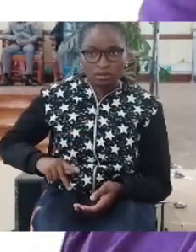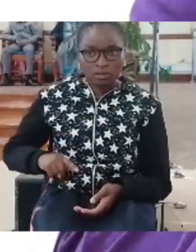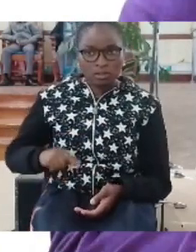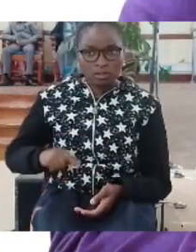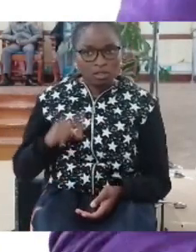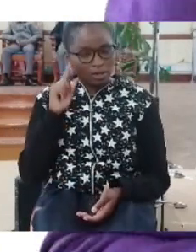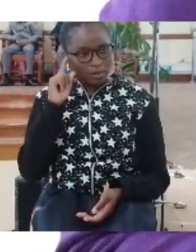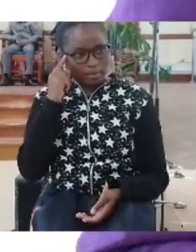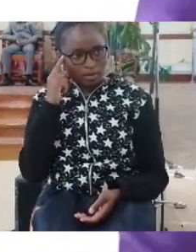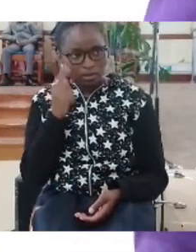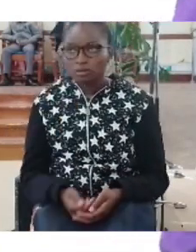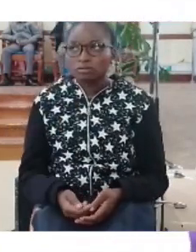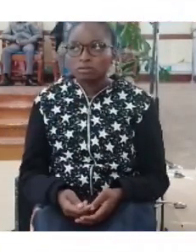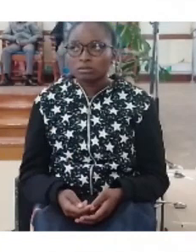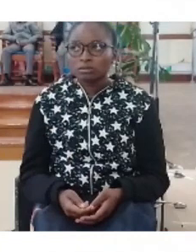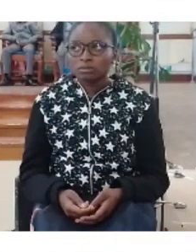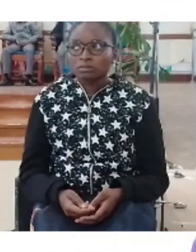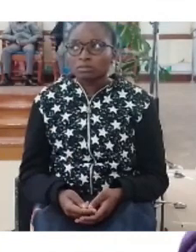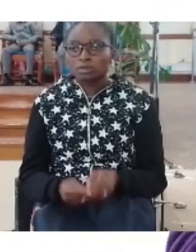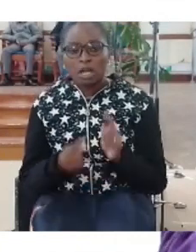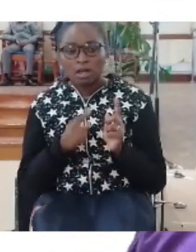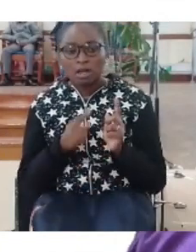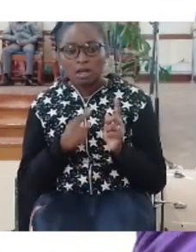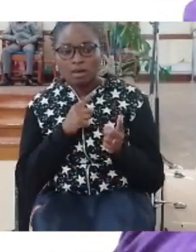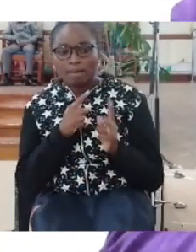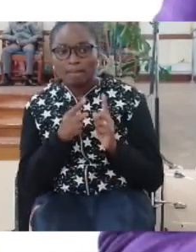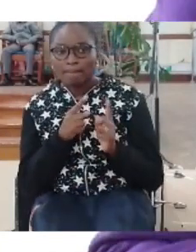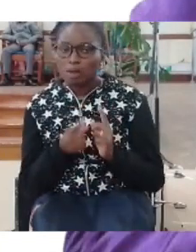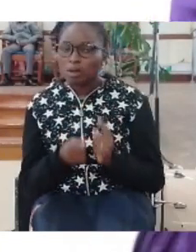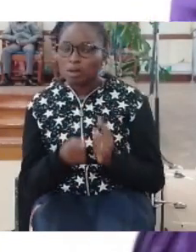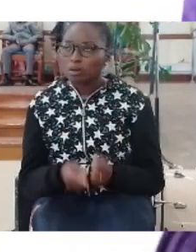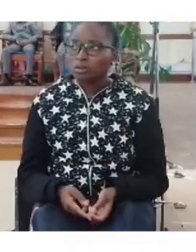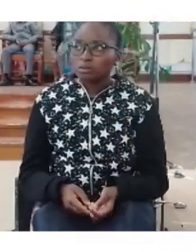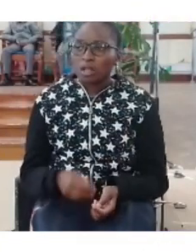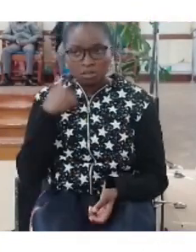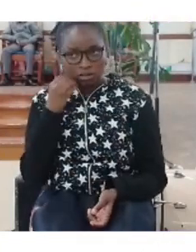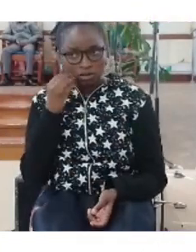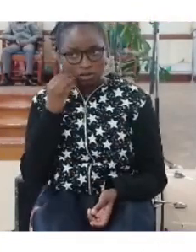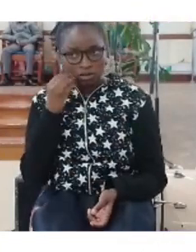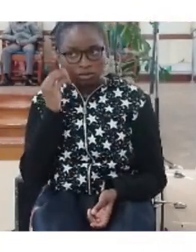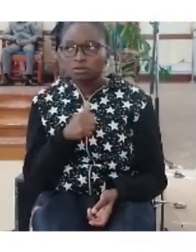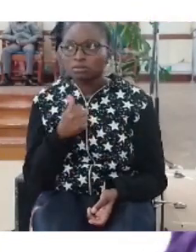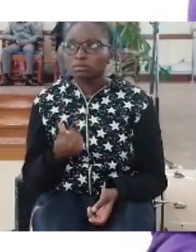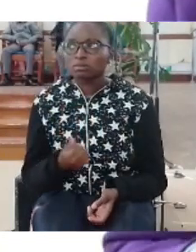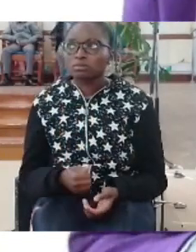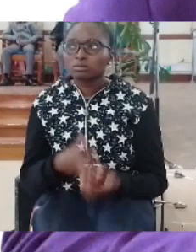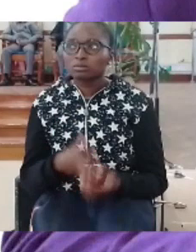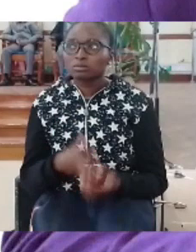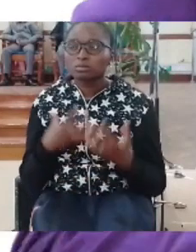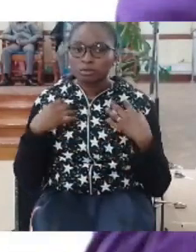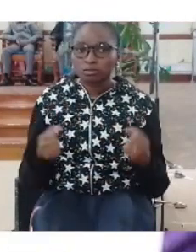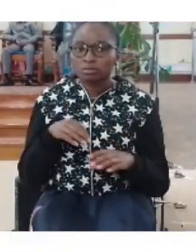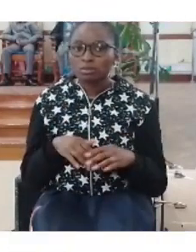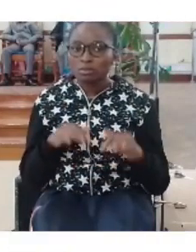Dalariri kanate dugata yake komada. Ale na mulimu wa mago na otu yogi yogi ya muho nilie. Aho na ilio Israeli.